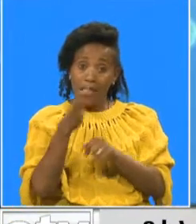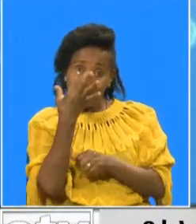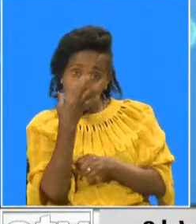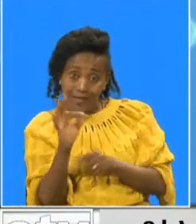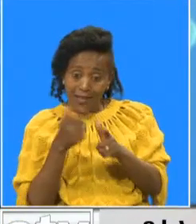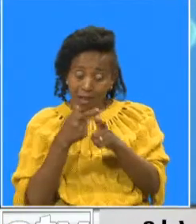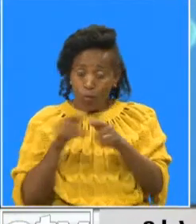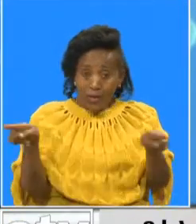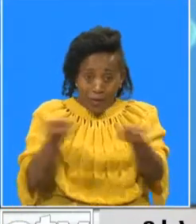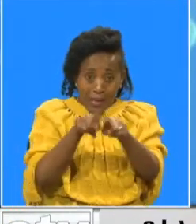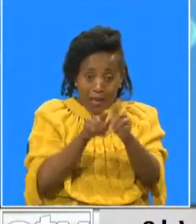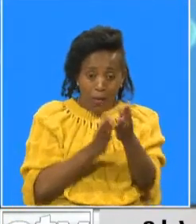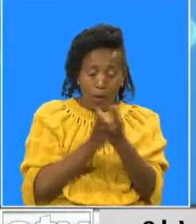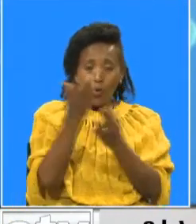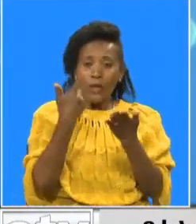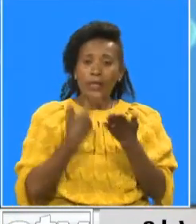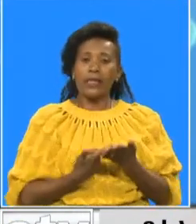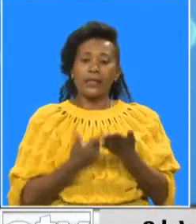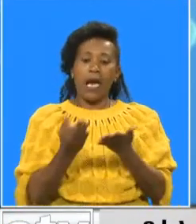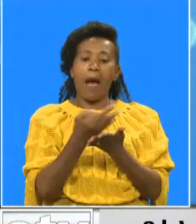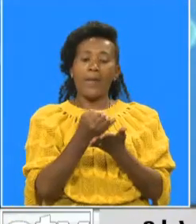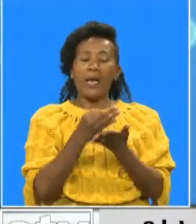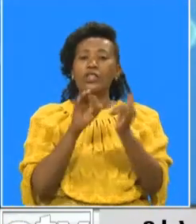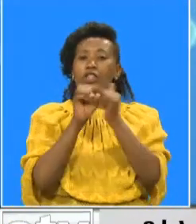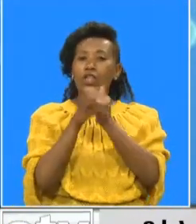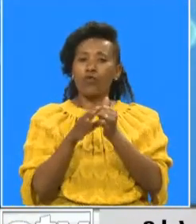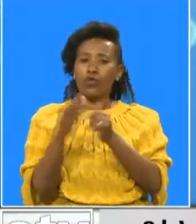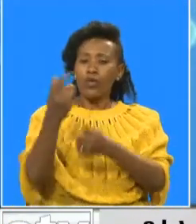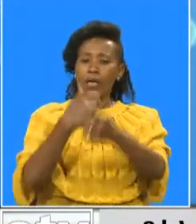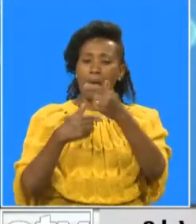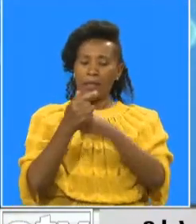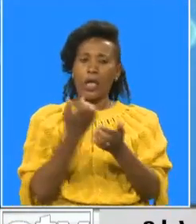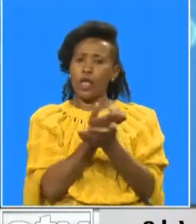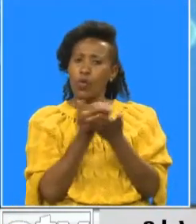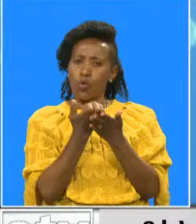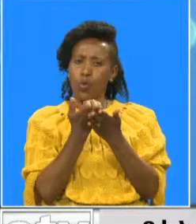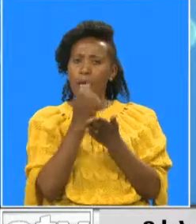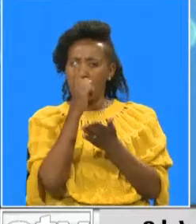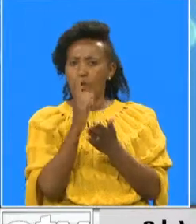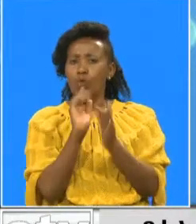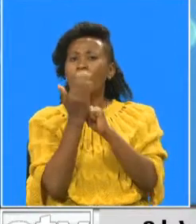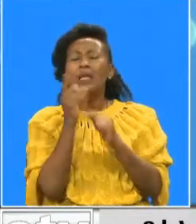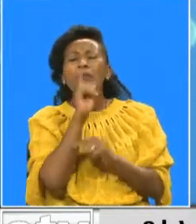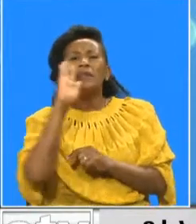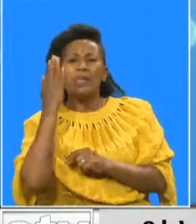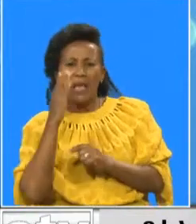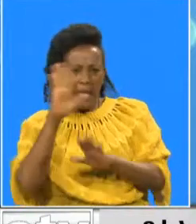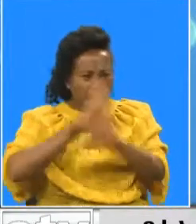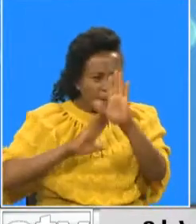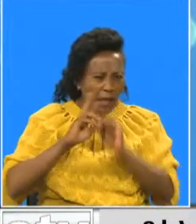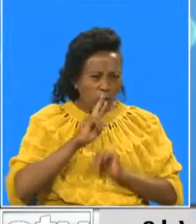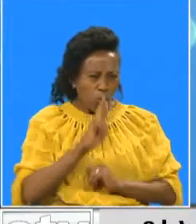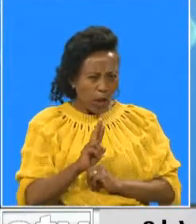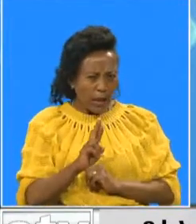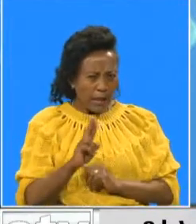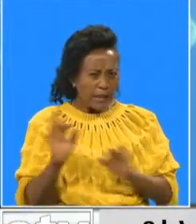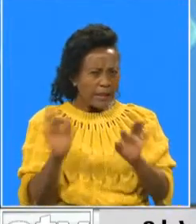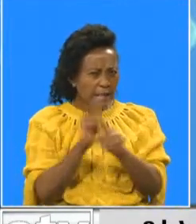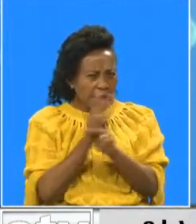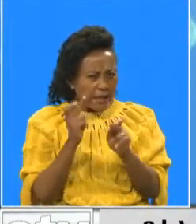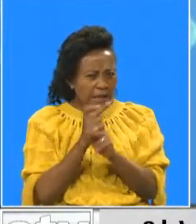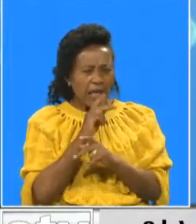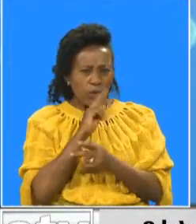ደግሞ በተመሳሳይ መልኩ በእነዚህ በአምራች ዘርፉ ላይ እያሳደረ ያለው ኢኮኖሚያዊ አንድምታውስ ምንድን ነው? ገምግማችሁታል እንደ ንግድና ኢንዱስትሪ